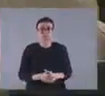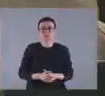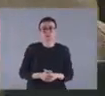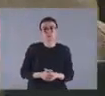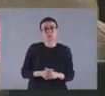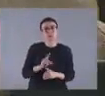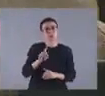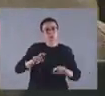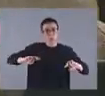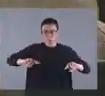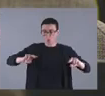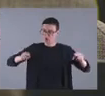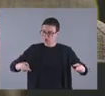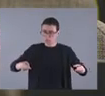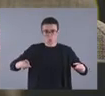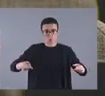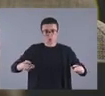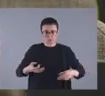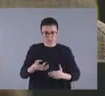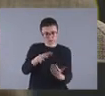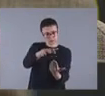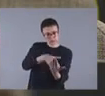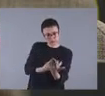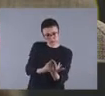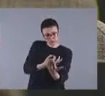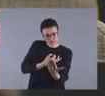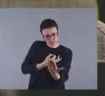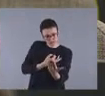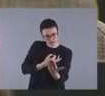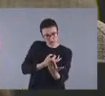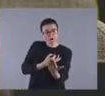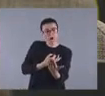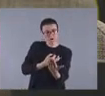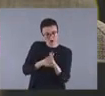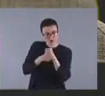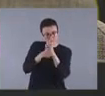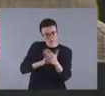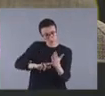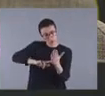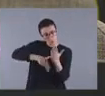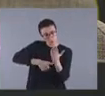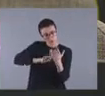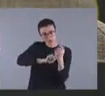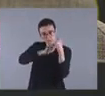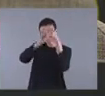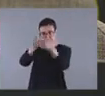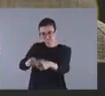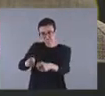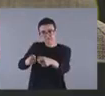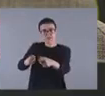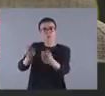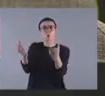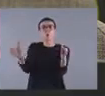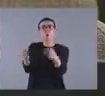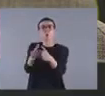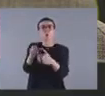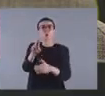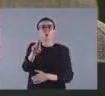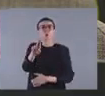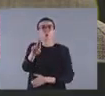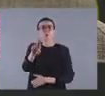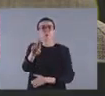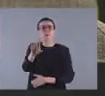durée de réalisation de la présente convention est calée sur la durée du contrat de concession de service public liant l'AMEL et le groupement Urbanis, soit